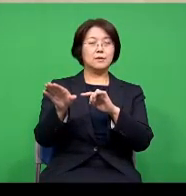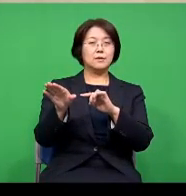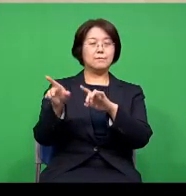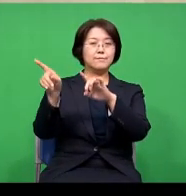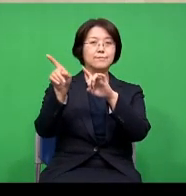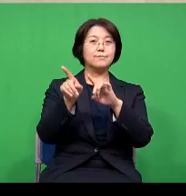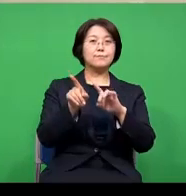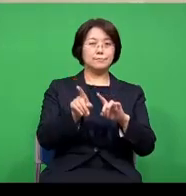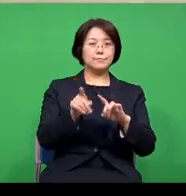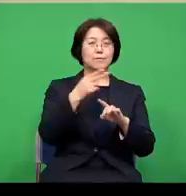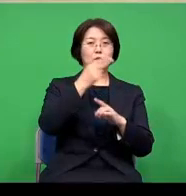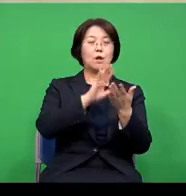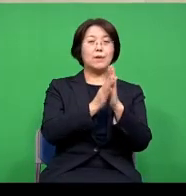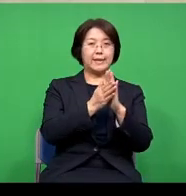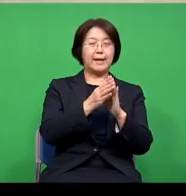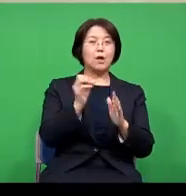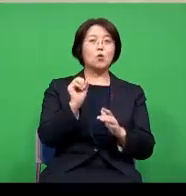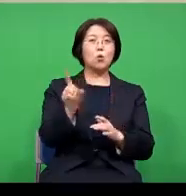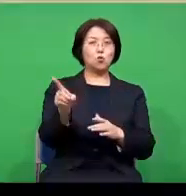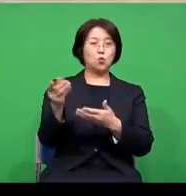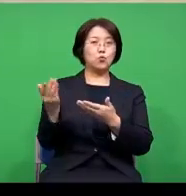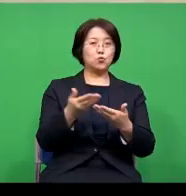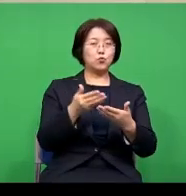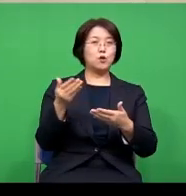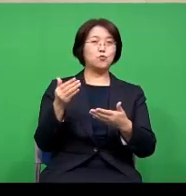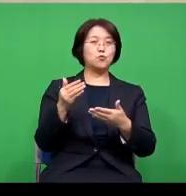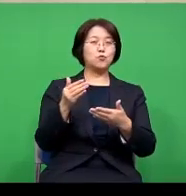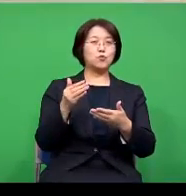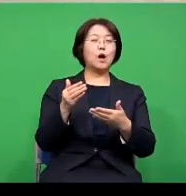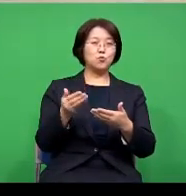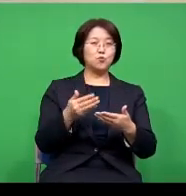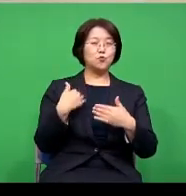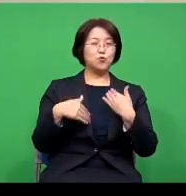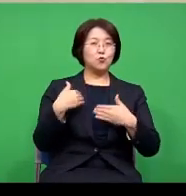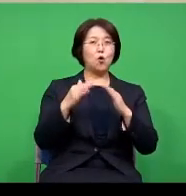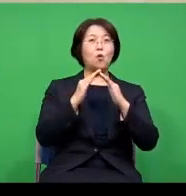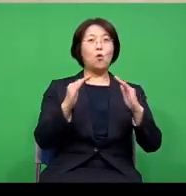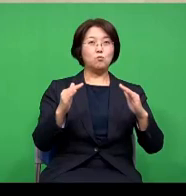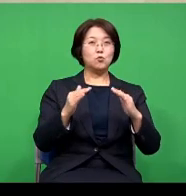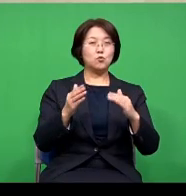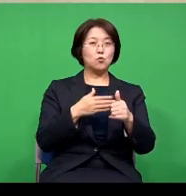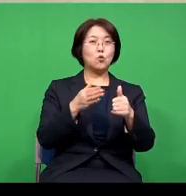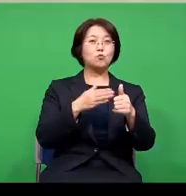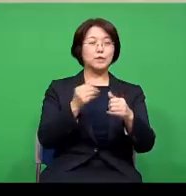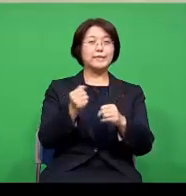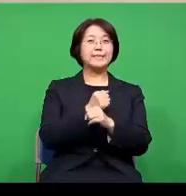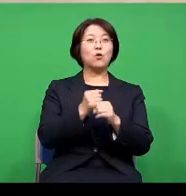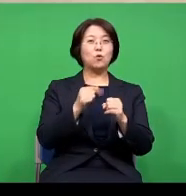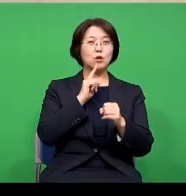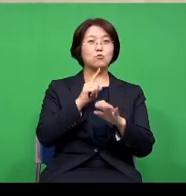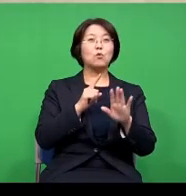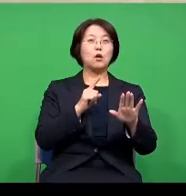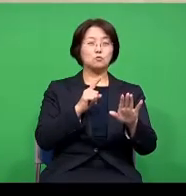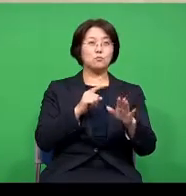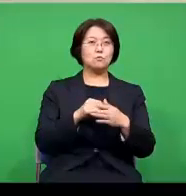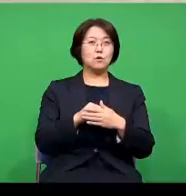した感じでですね、富山県 GoTo ウェルカムホーム促進事業というのをやっておりまして、まあ、ここ